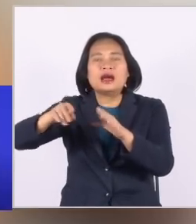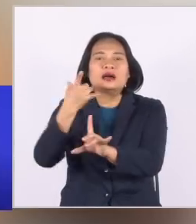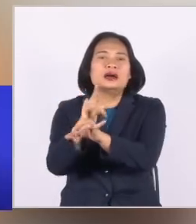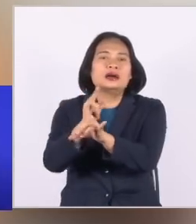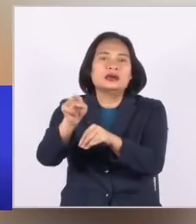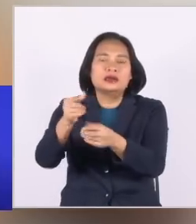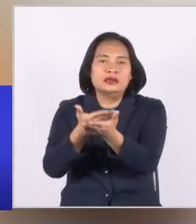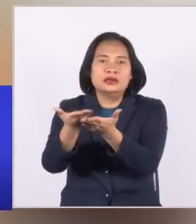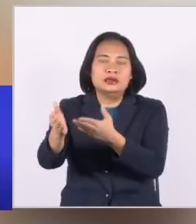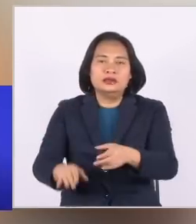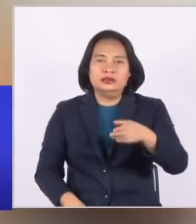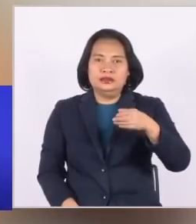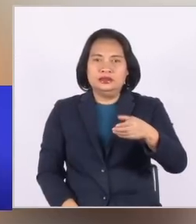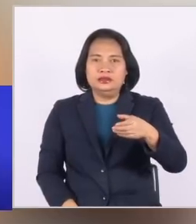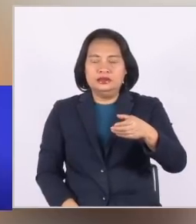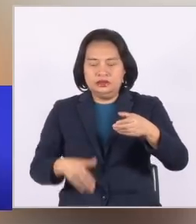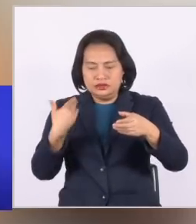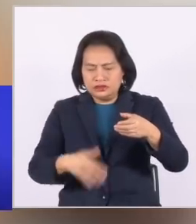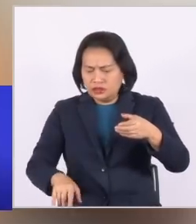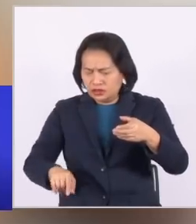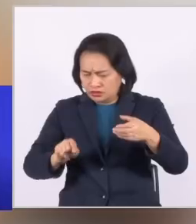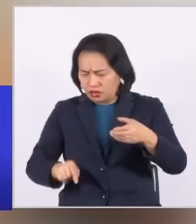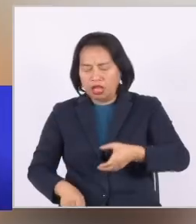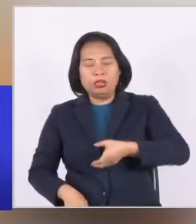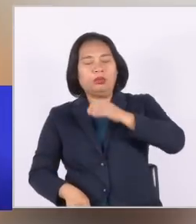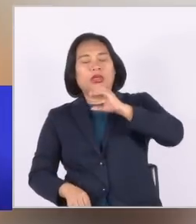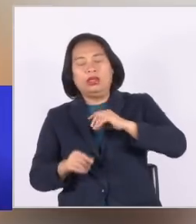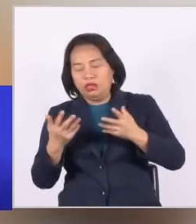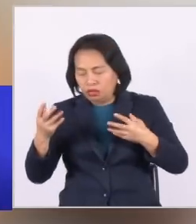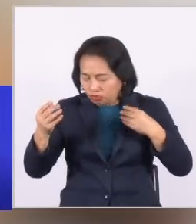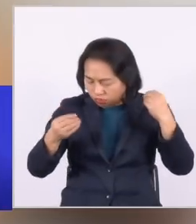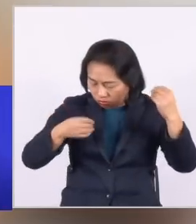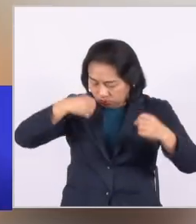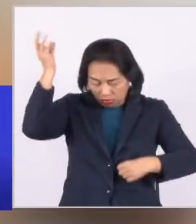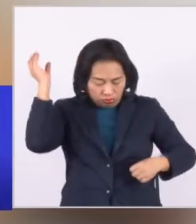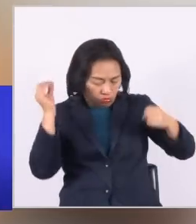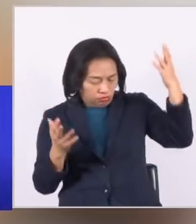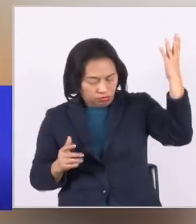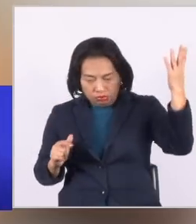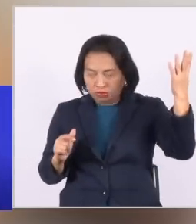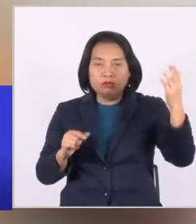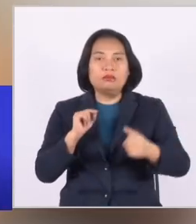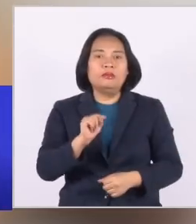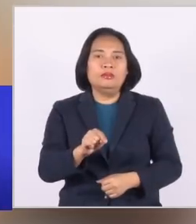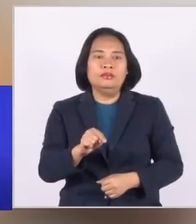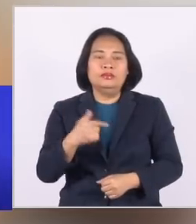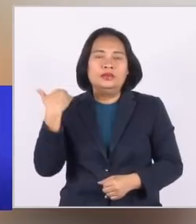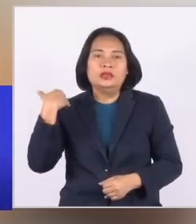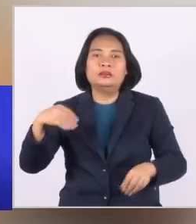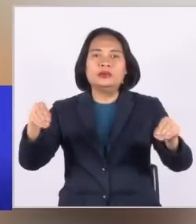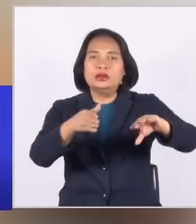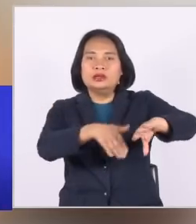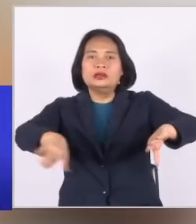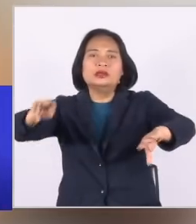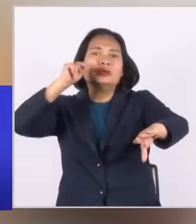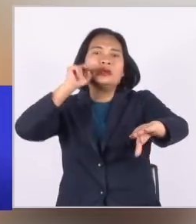คนขายของที่ร้านขายของชำเนี่ยเขาบอกอ้าวกลายเป็นว่ามาเมาเอะอะโวยวายอยู่ตรงนี้นี่เองเดี๋ยวจะตกน้ำตกท่าไปเพราะแถวนั้นก็มีสระน้ำใกล้ๆ